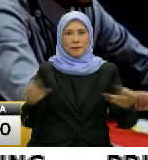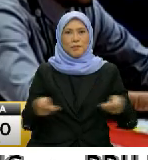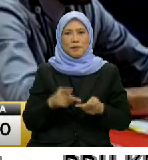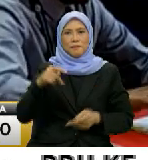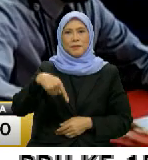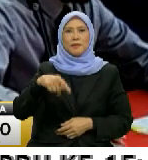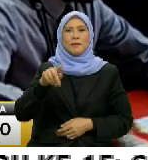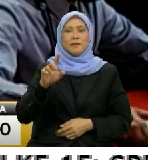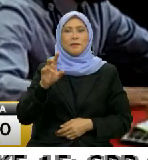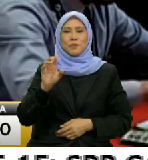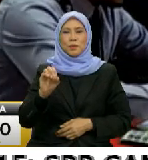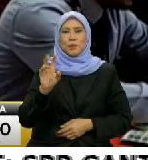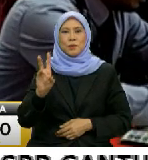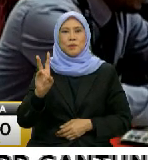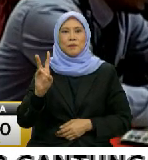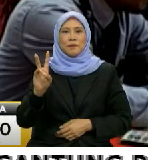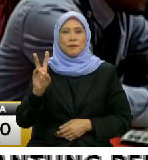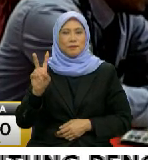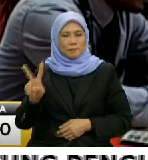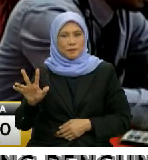palimati 0728